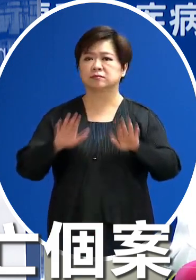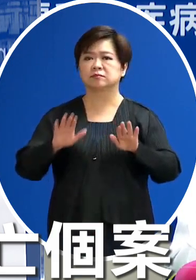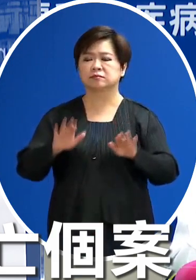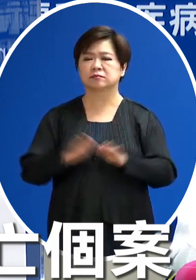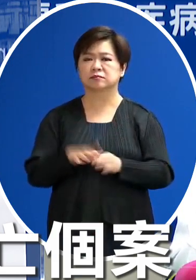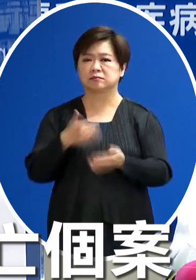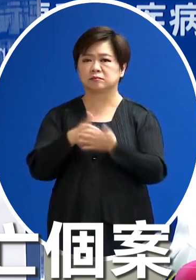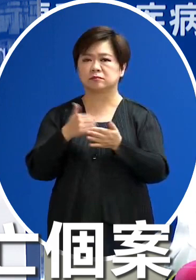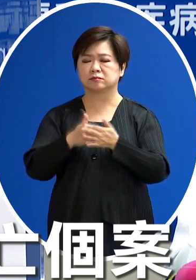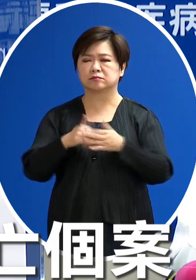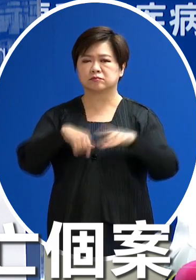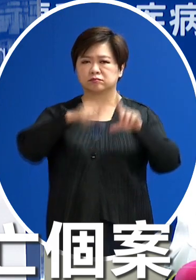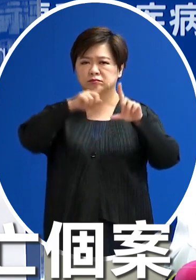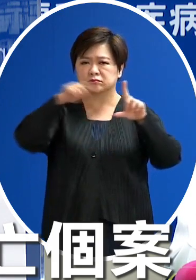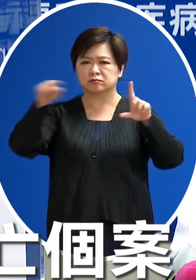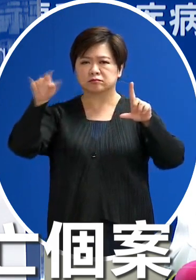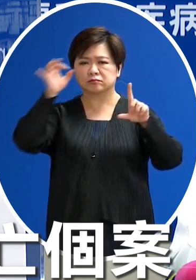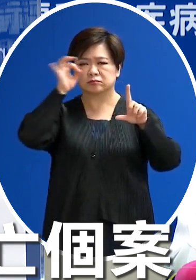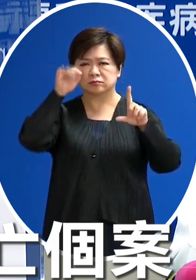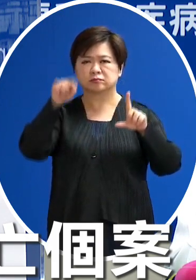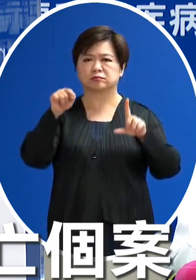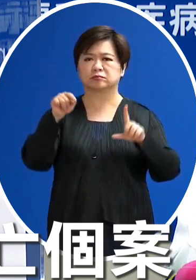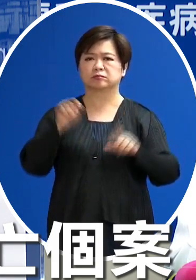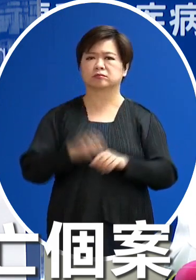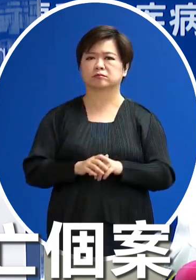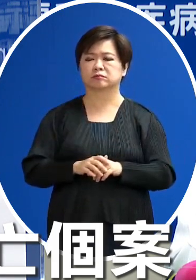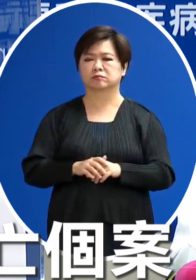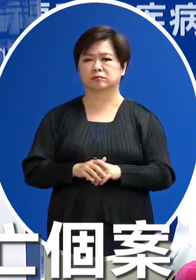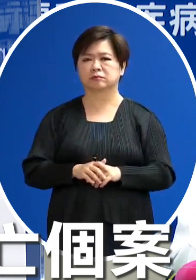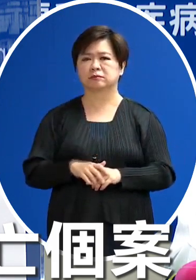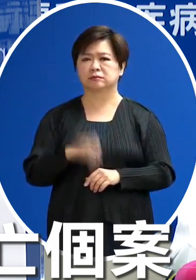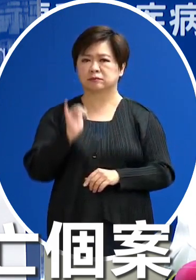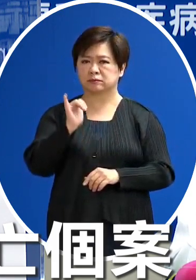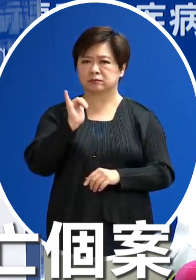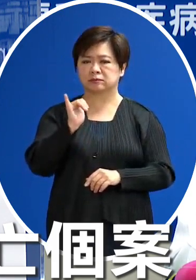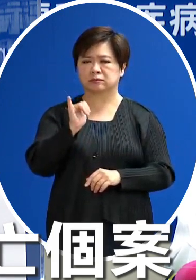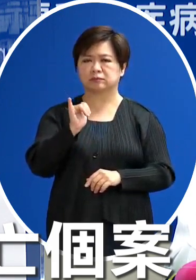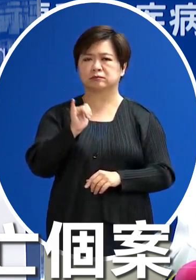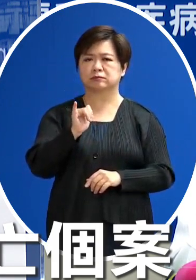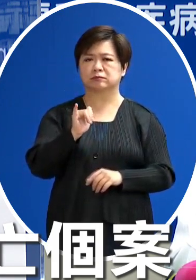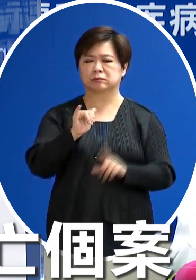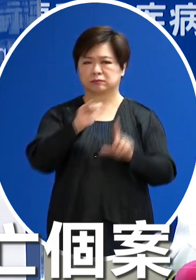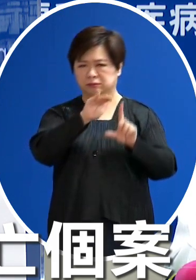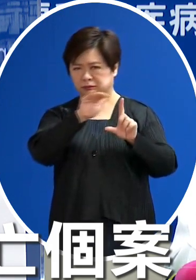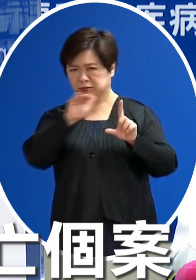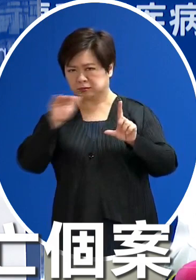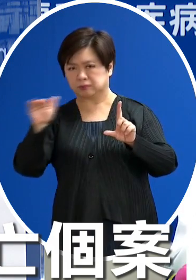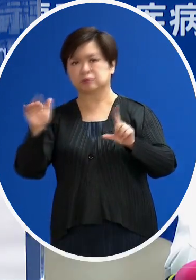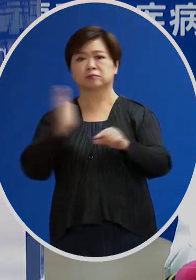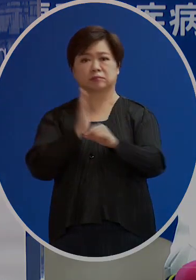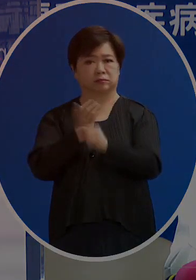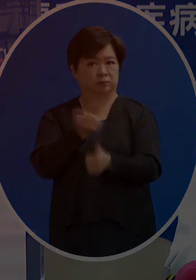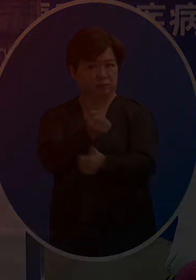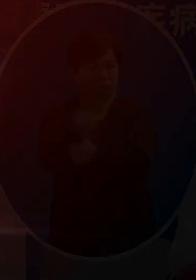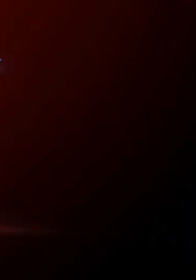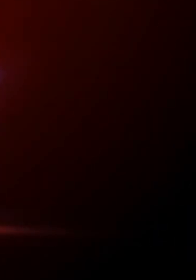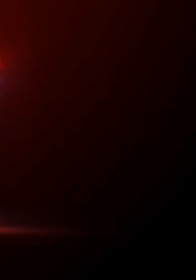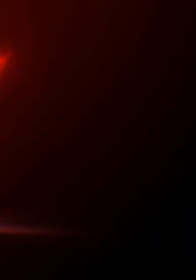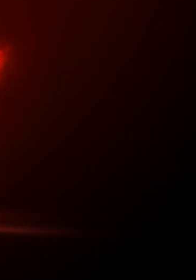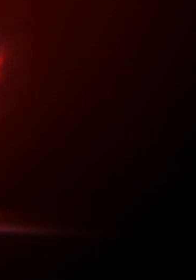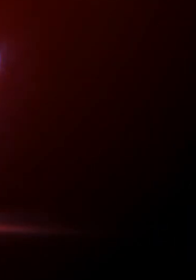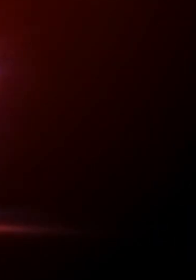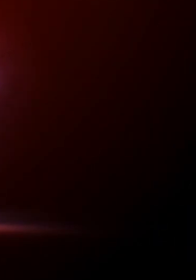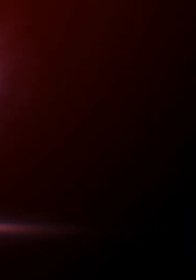图来看哈。那情形还是相对的，是疫情是应该是可以控制的哈，疫情应该是可以控制。